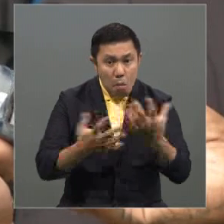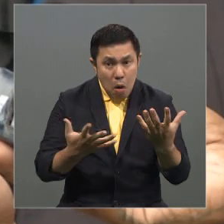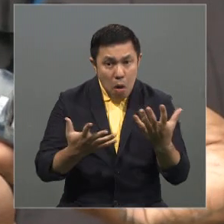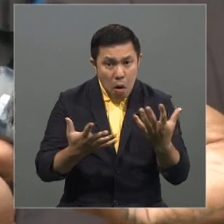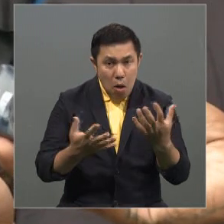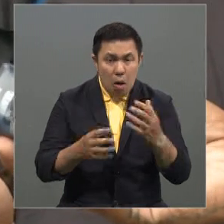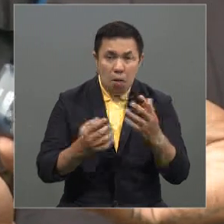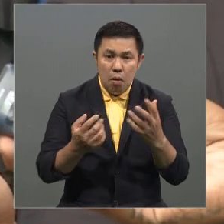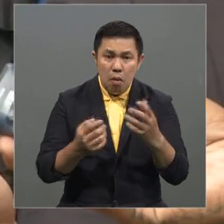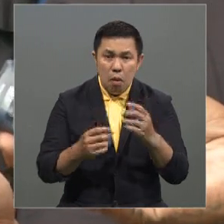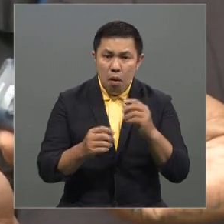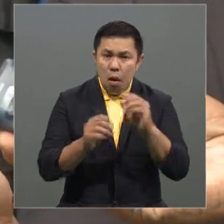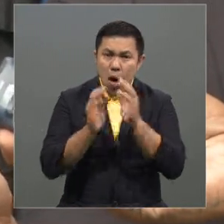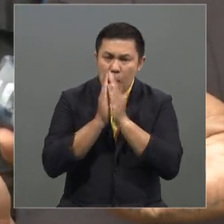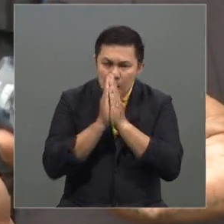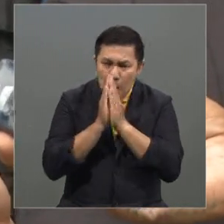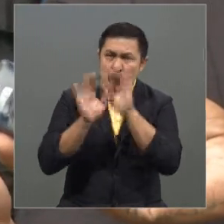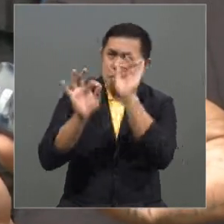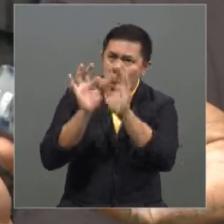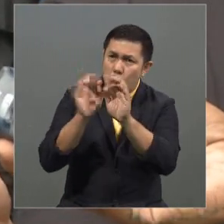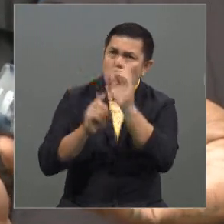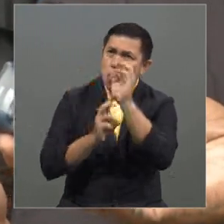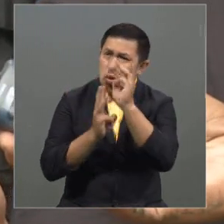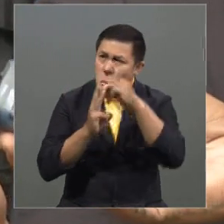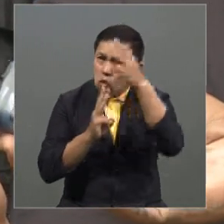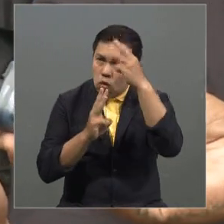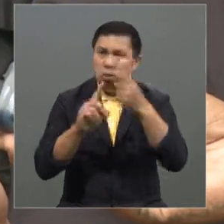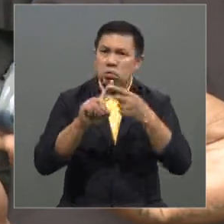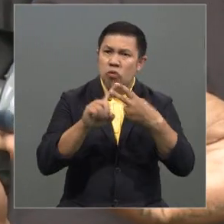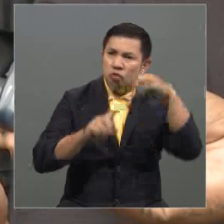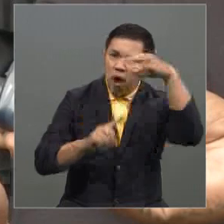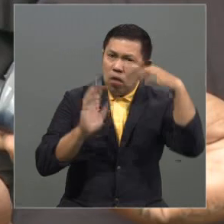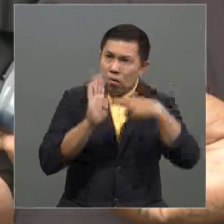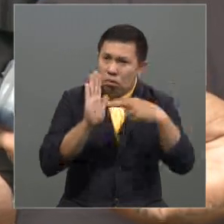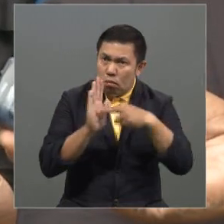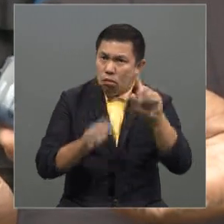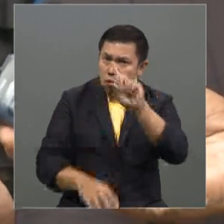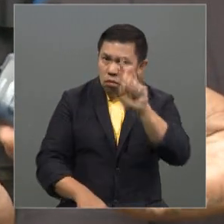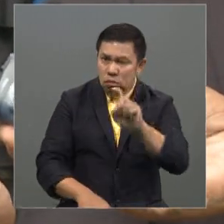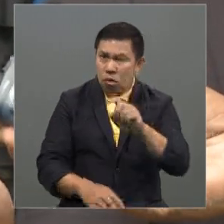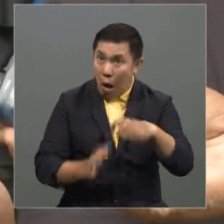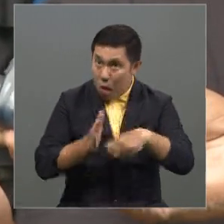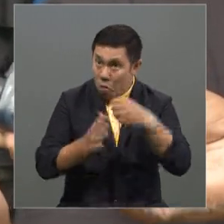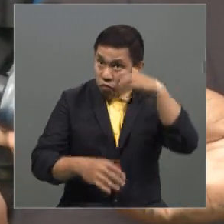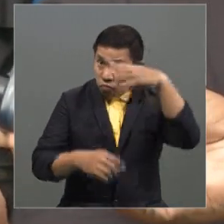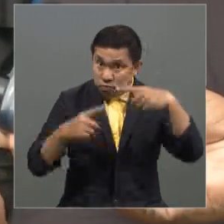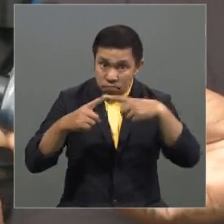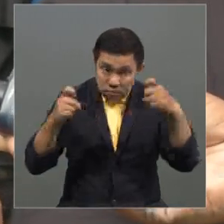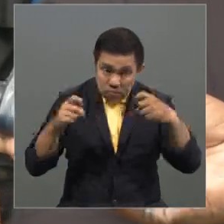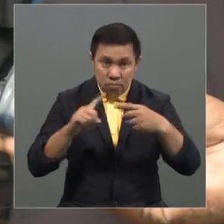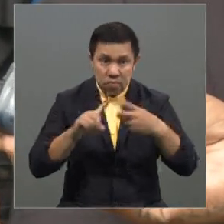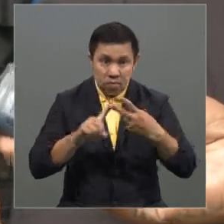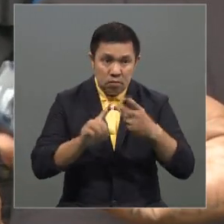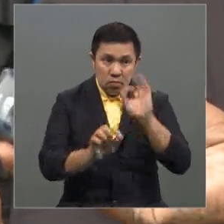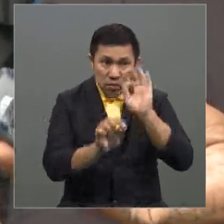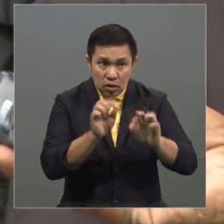ช้เกี่ยวกับหิ้งพระหรือเครื่องใช้ไฟฟ้าอื่นอย่างไรนะครับในห้องดังกล่าวครับ แต่ยังไม่ได้บ่งชี้ใช่ไหมว่าเกิดจากไฟฟ้าลัดวงจรหรือว่าการจุดธู